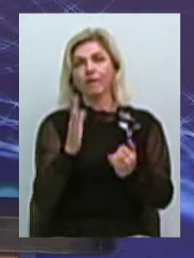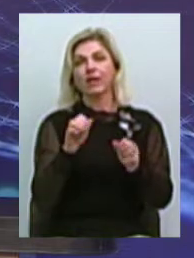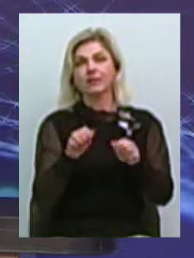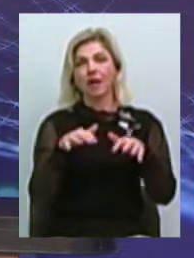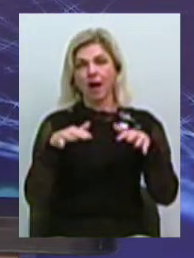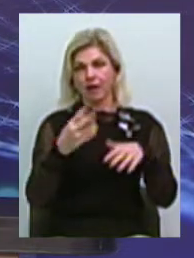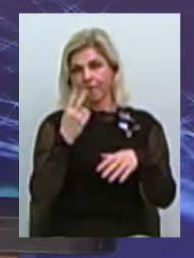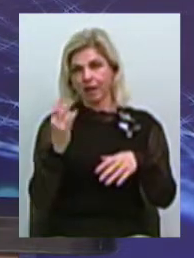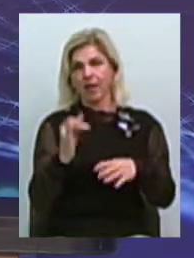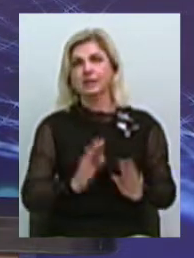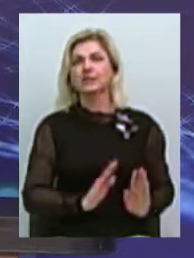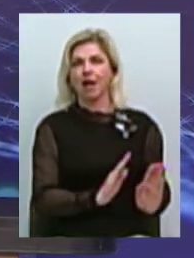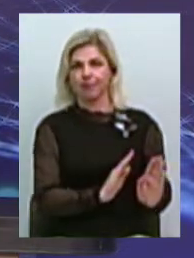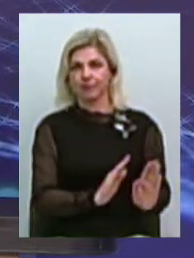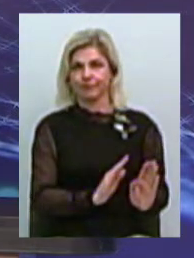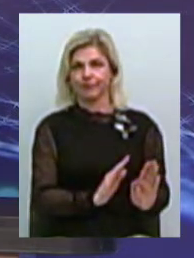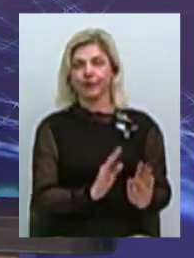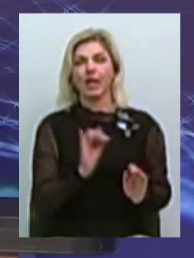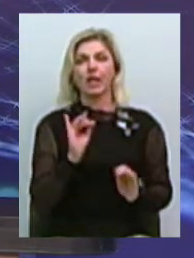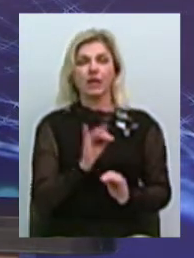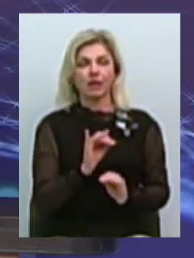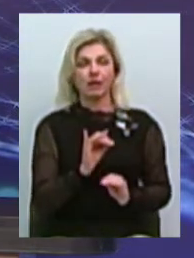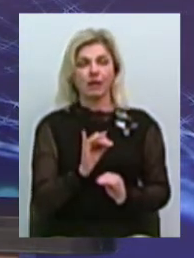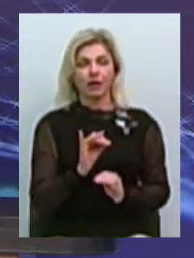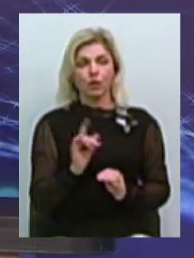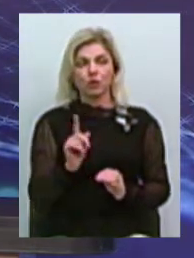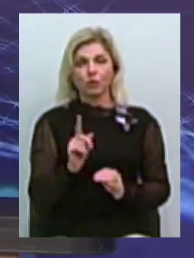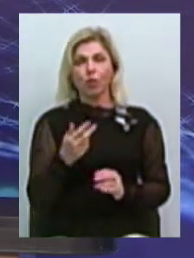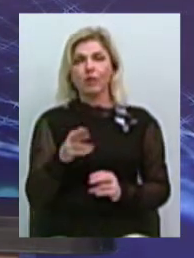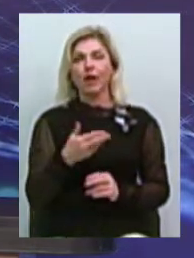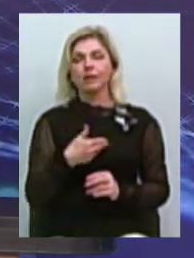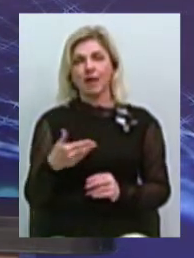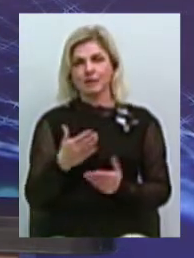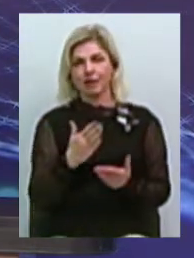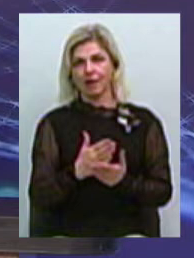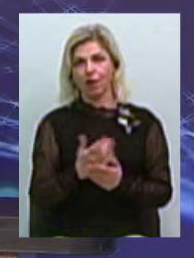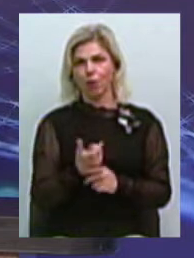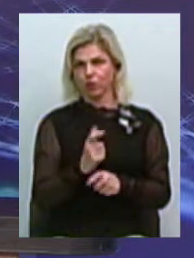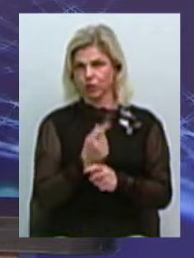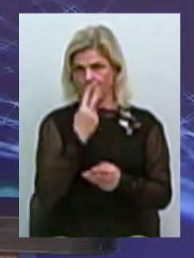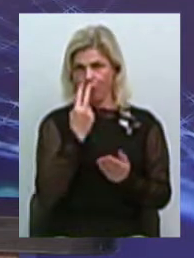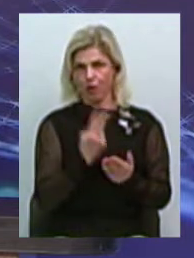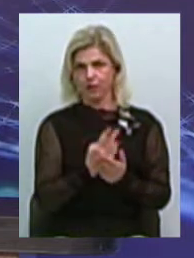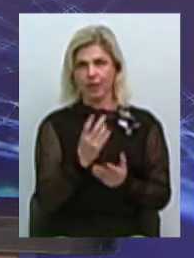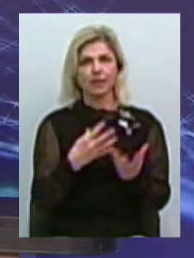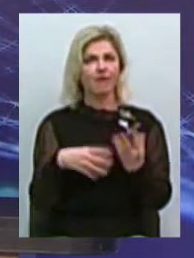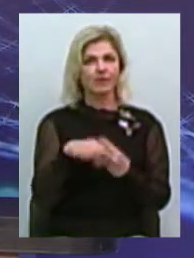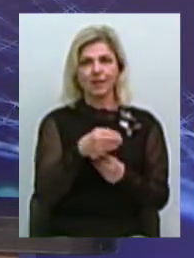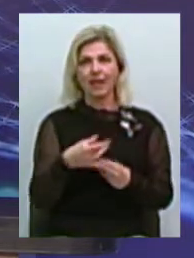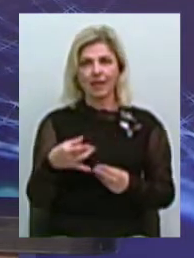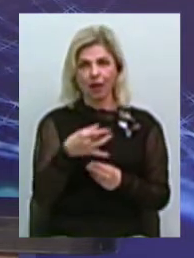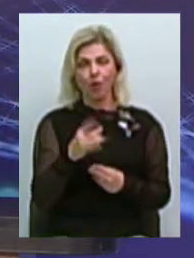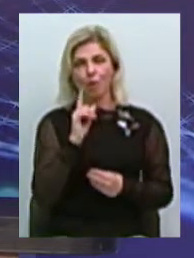заступників з навчально-виховної роботи. Але крім того, що для нас є надзвичайно показовим, не в усіх регіонах, ну поки що